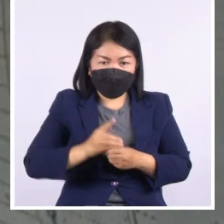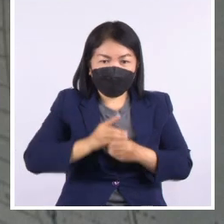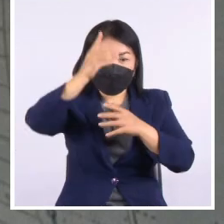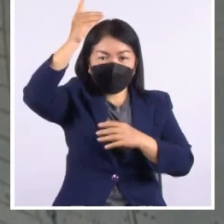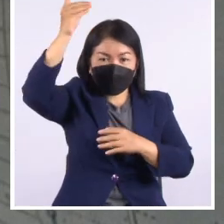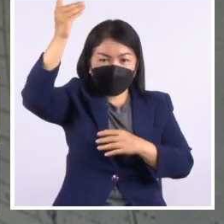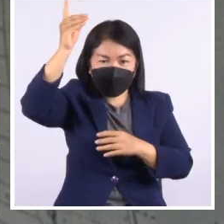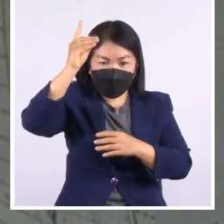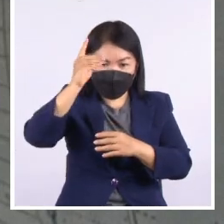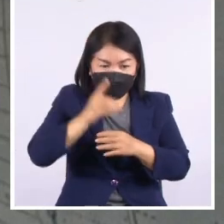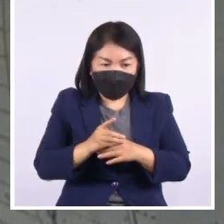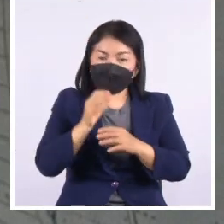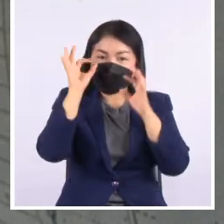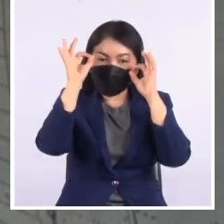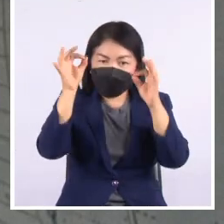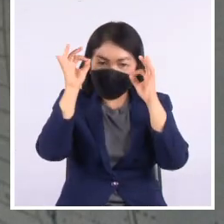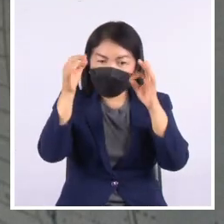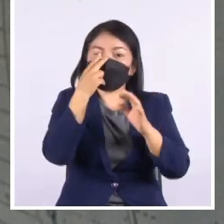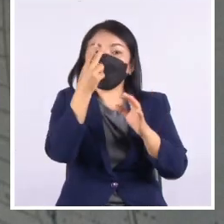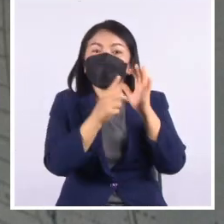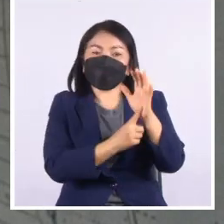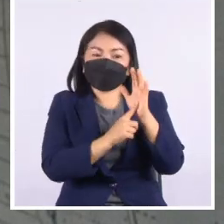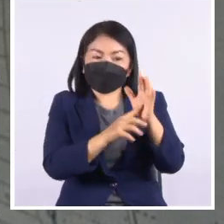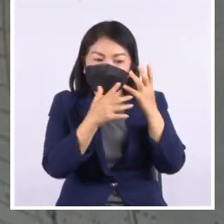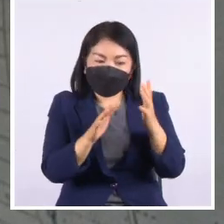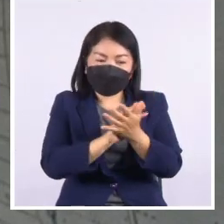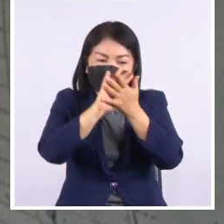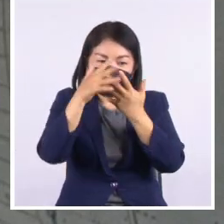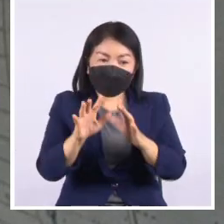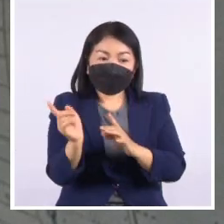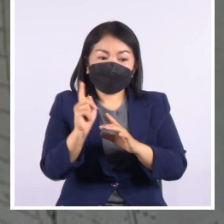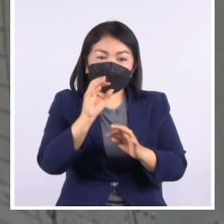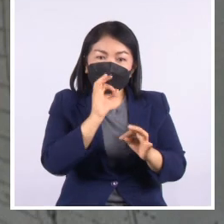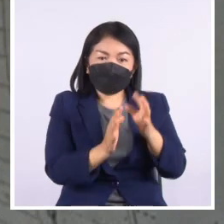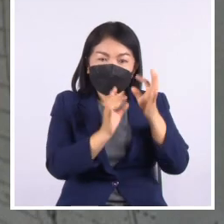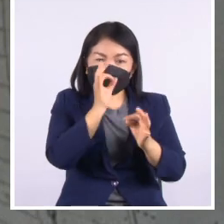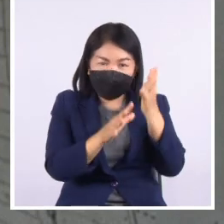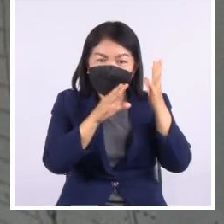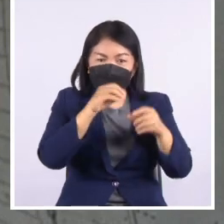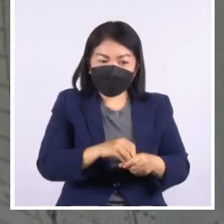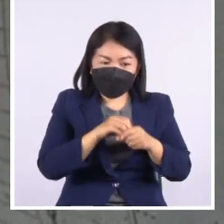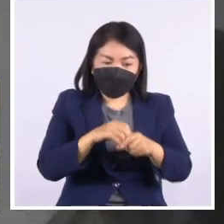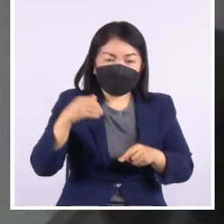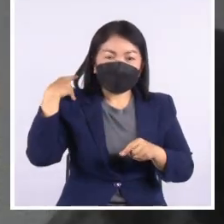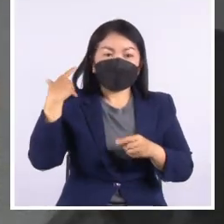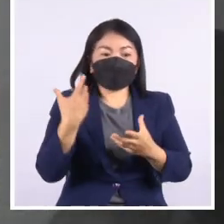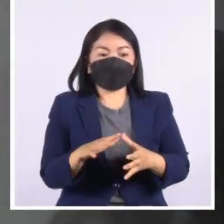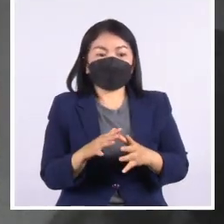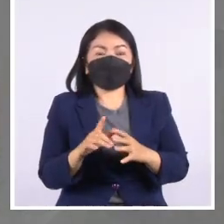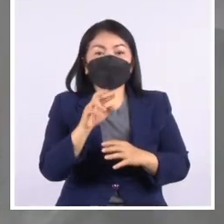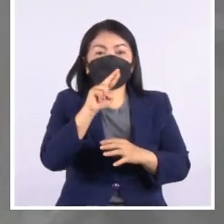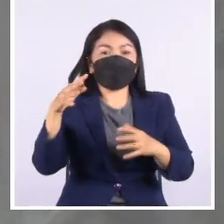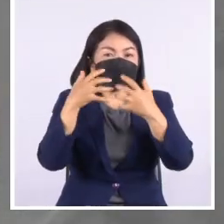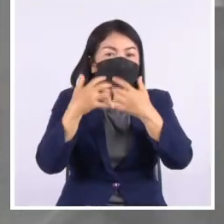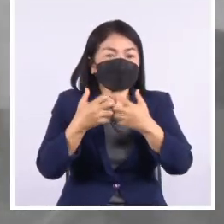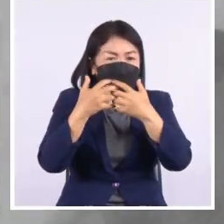างนุ่มนวลครับในคลิปเนี่ยแสดงให้เห็นว่าหลังจากลงจอดแล้วเปลวไฟยังคงลุกไหม้บนแท่นจอดหลังปิดระบบเครื่องยนต์นะครับ